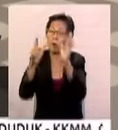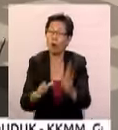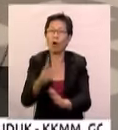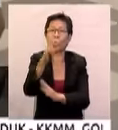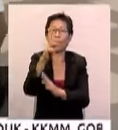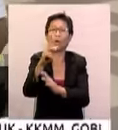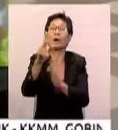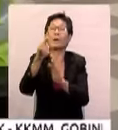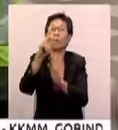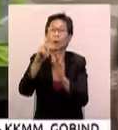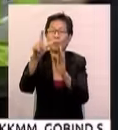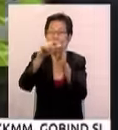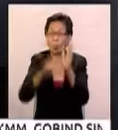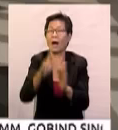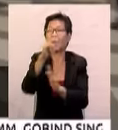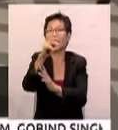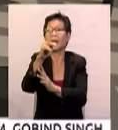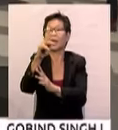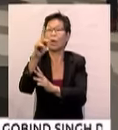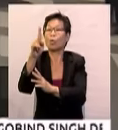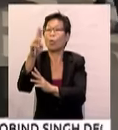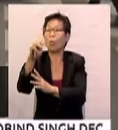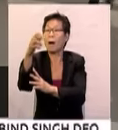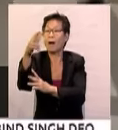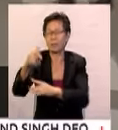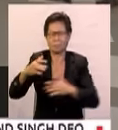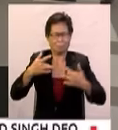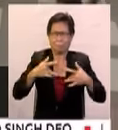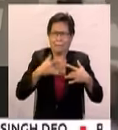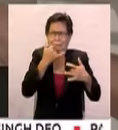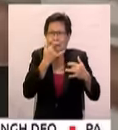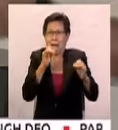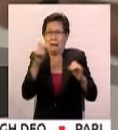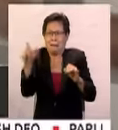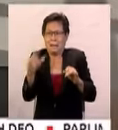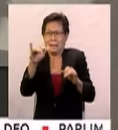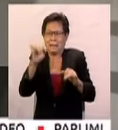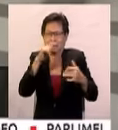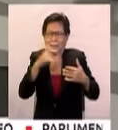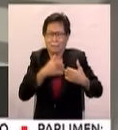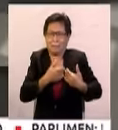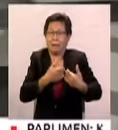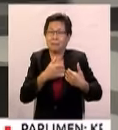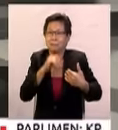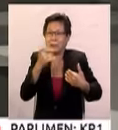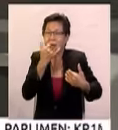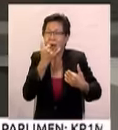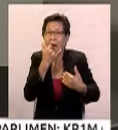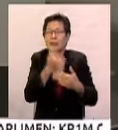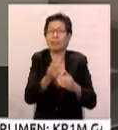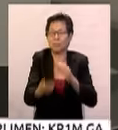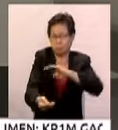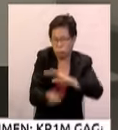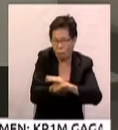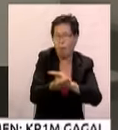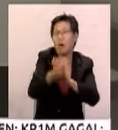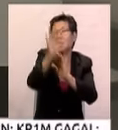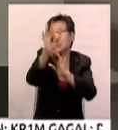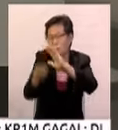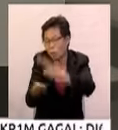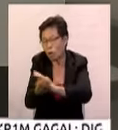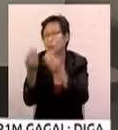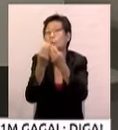Kumarendran. 14 Disember lalu, Tan Sri Isa mengaku tidak bersalah atas satu pertuduhan pecah amanah dan 9 pertuduhan rasuah